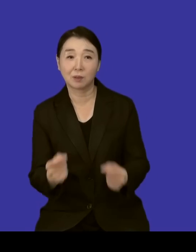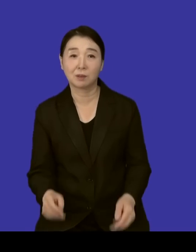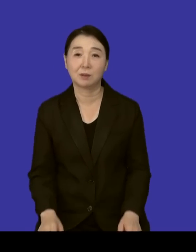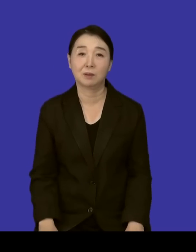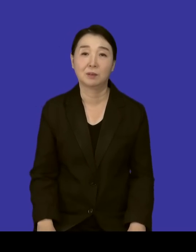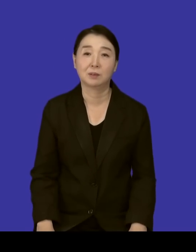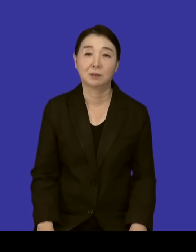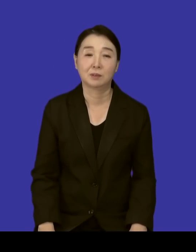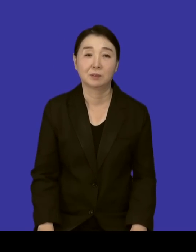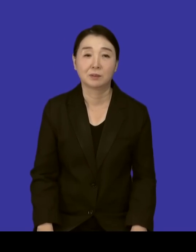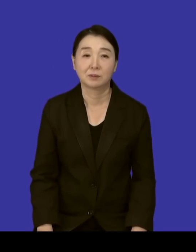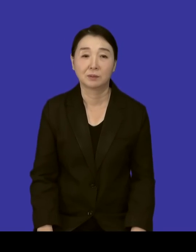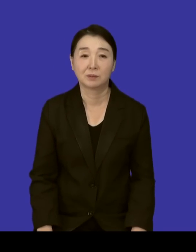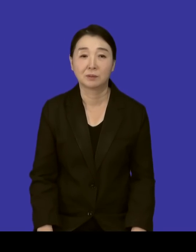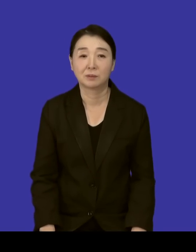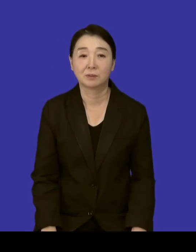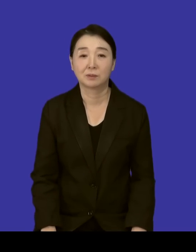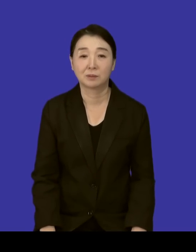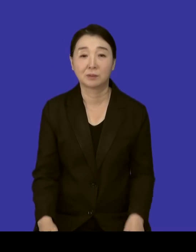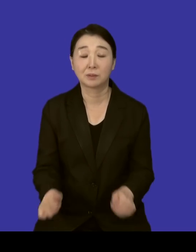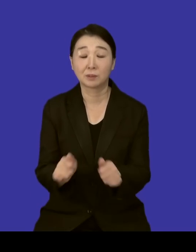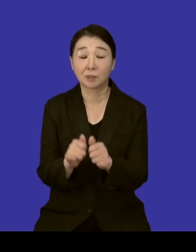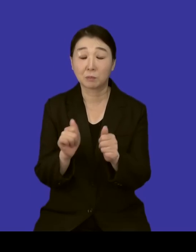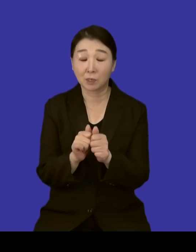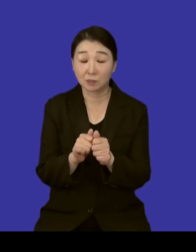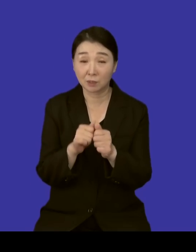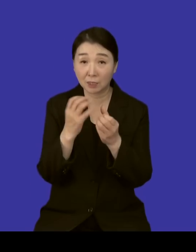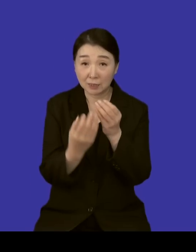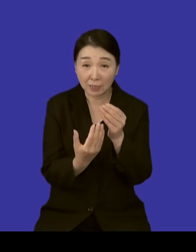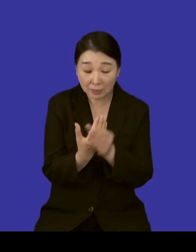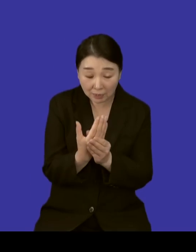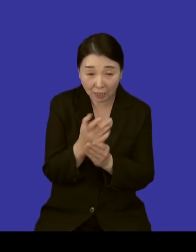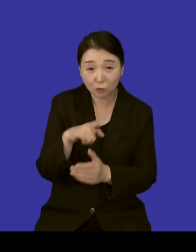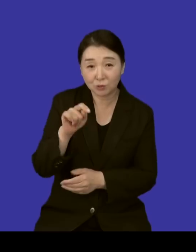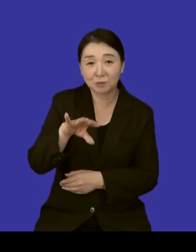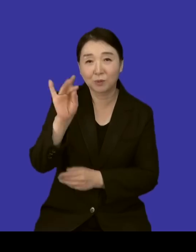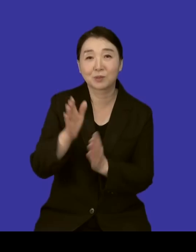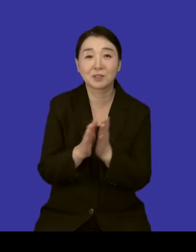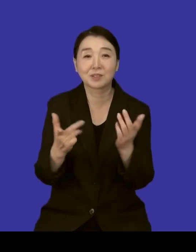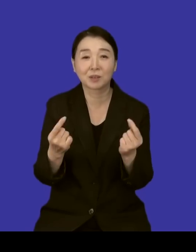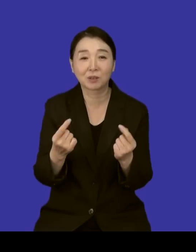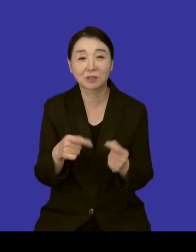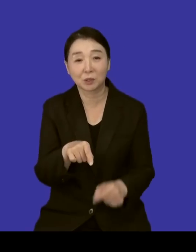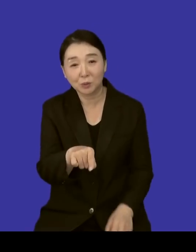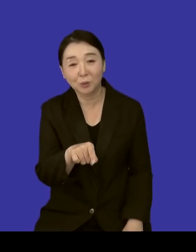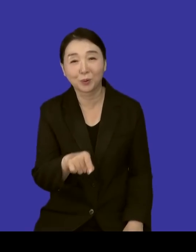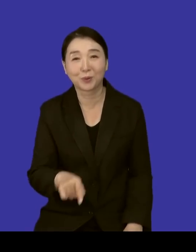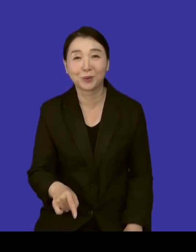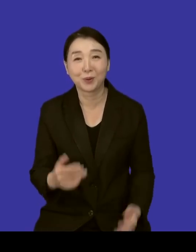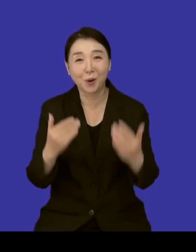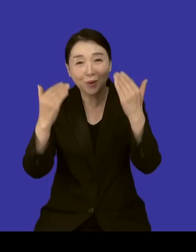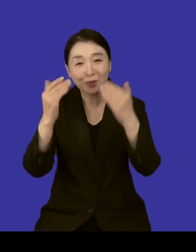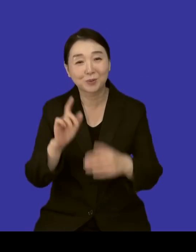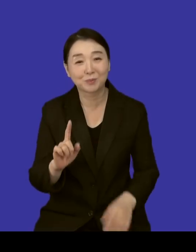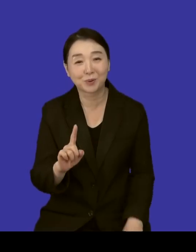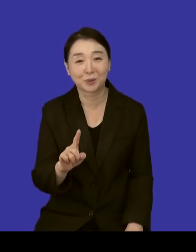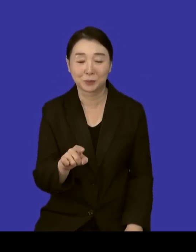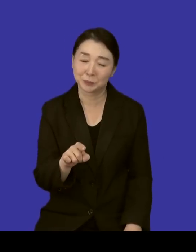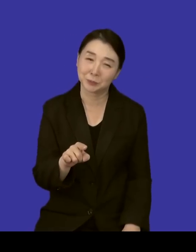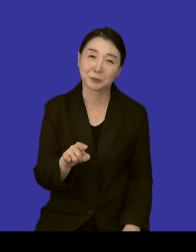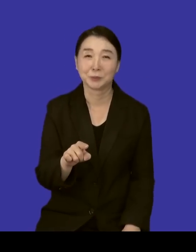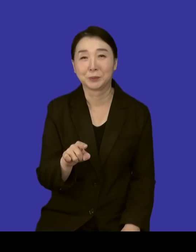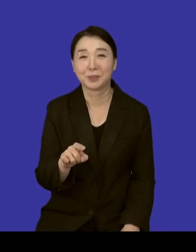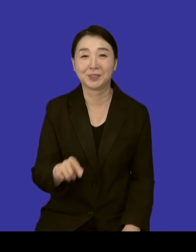그러니까 야, 수준이. 남자들은 저 새싹 큐티인부터 그것도 시작해야 돼요. 시작해. 왜냐 이거 조금 예, 이거는 이건 좀 약간